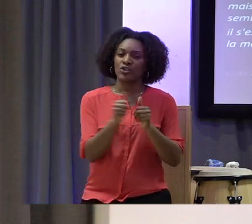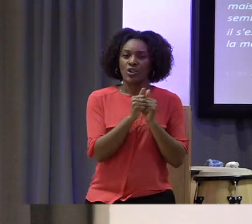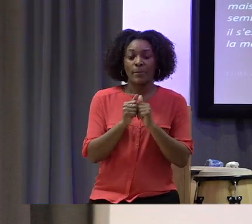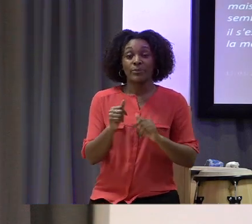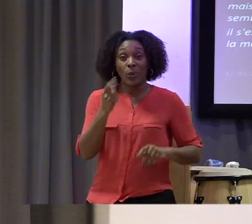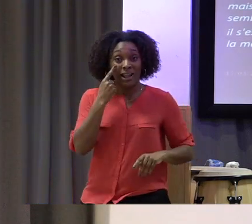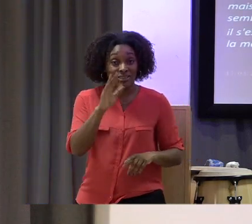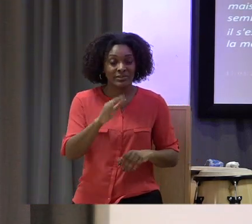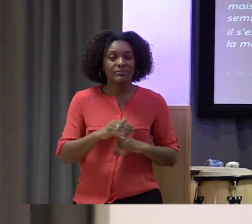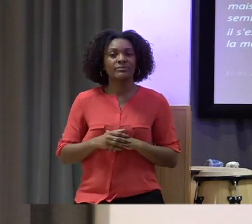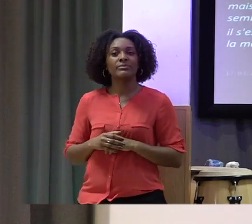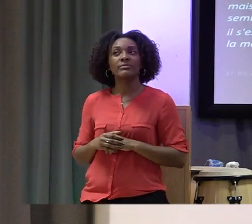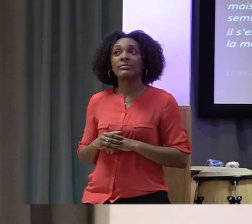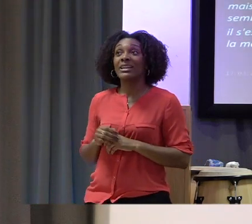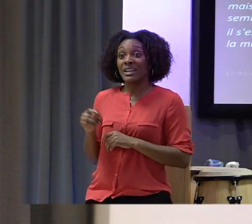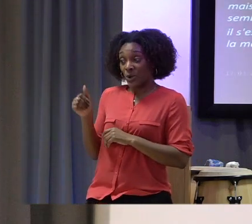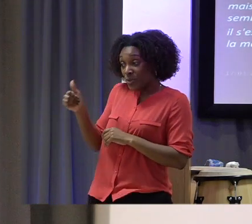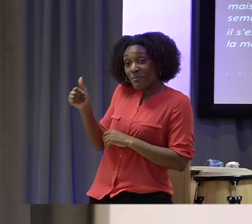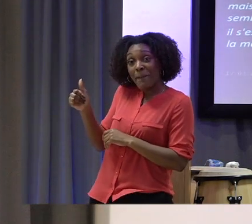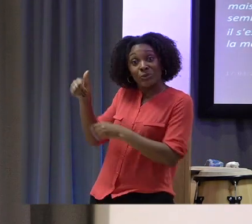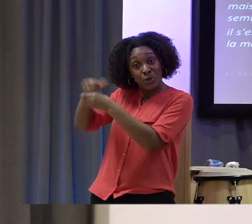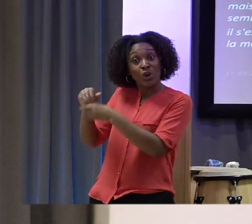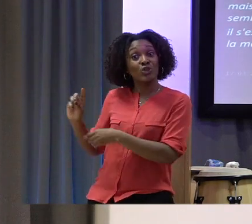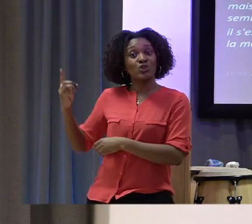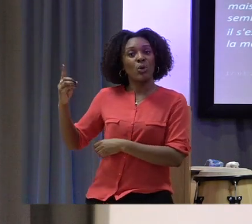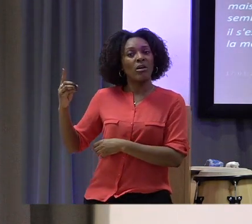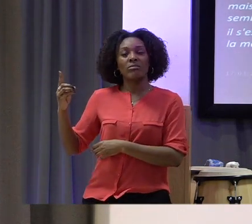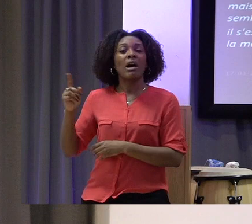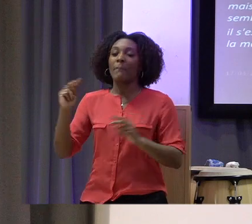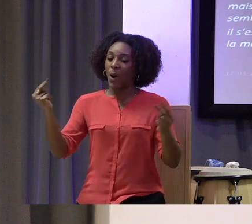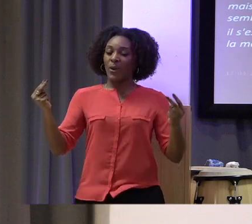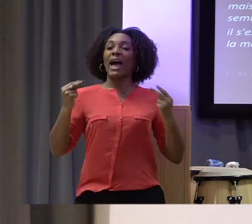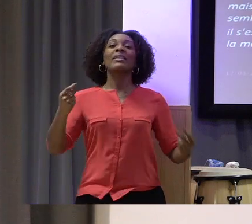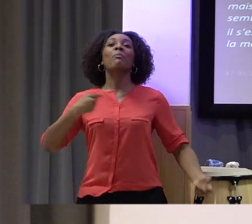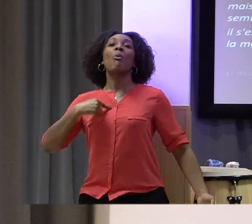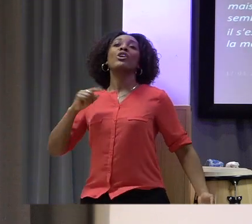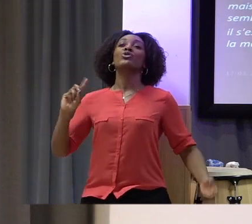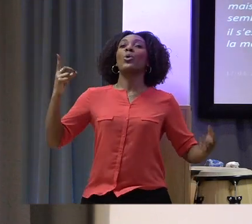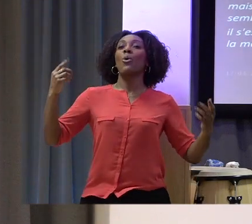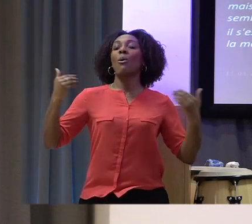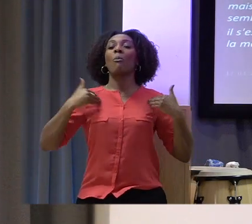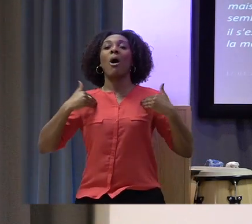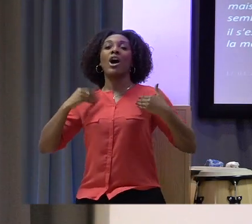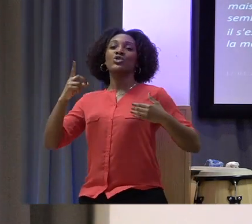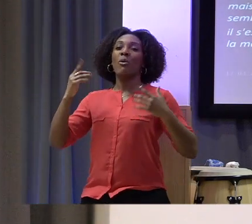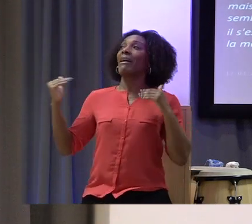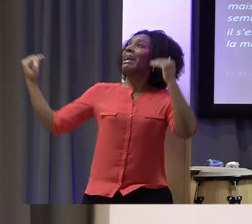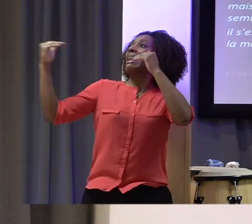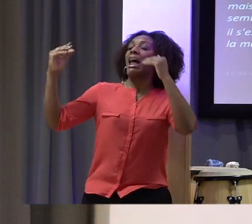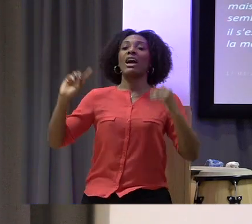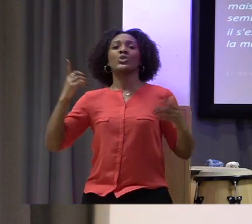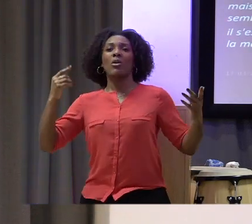Lequel, existant en forme de Dieu, n'a point regardé comme une proie arrachée d'être égal avec